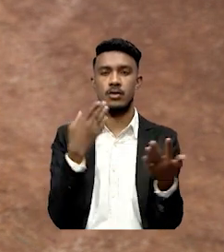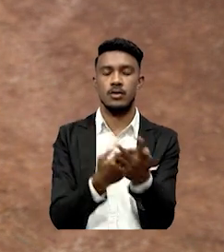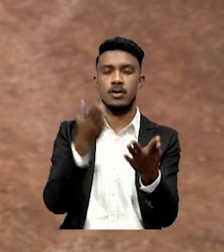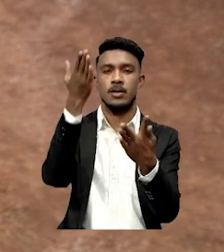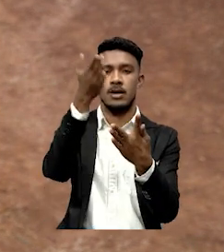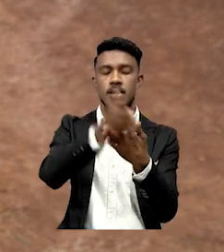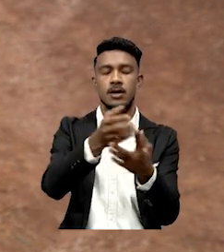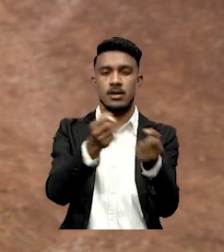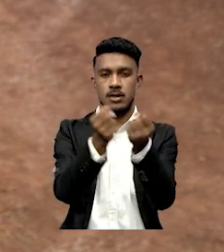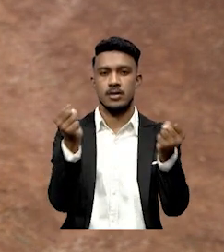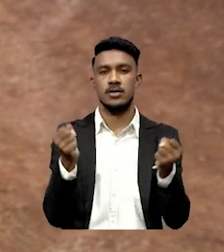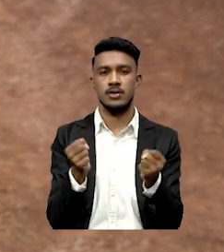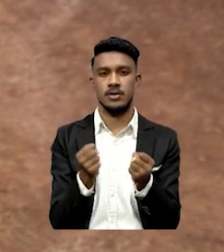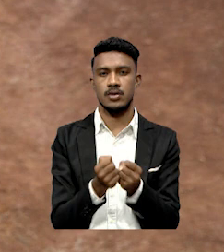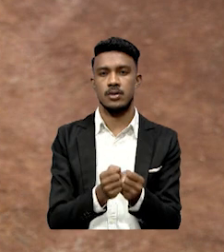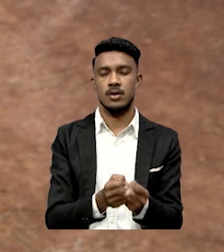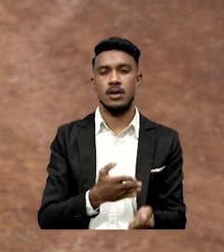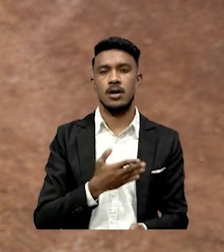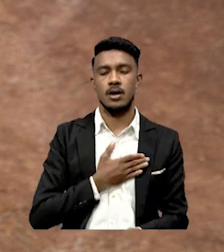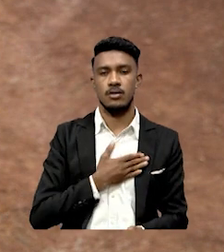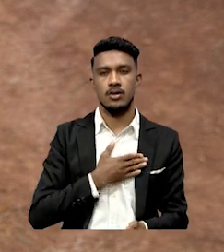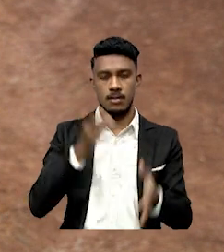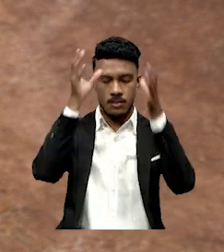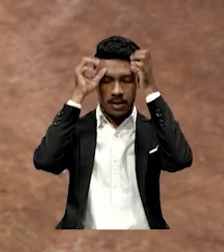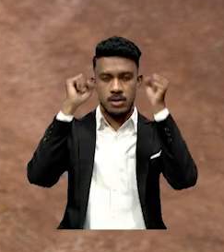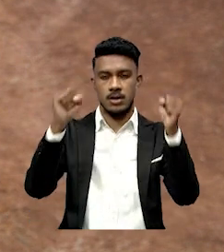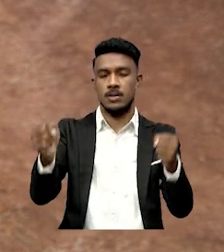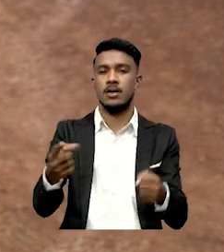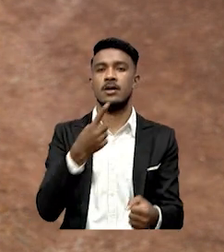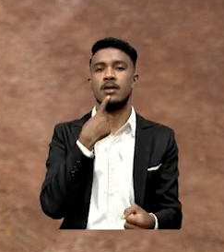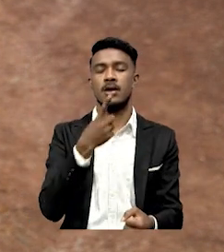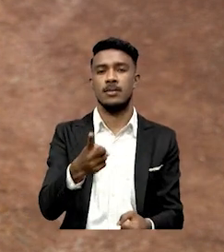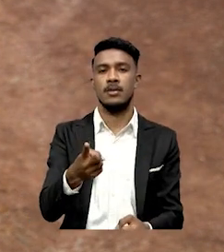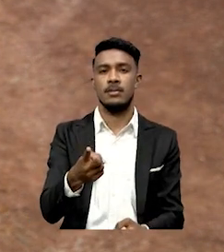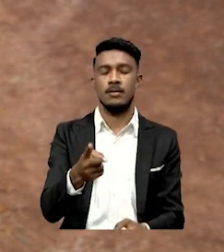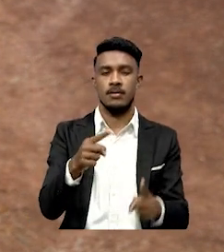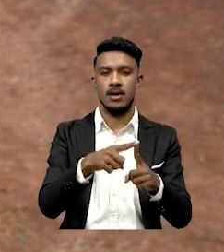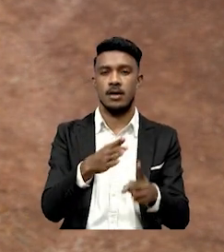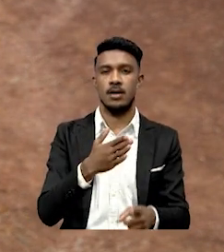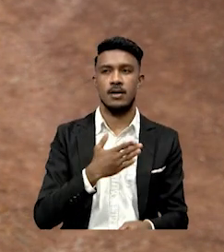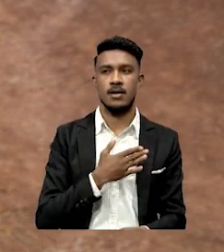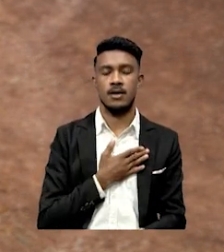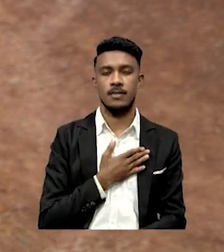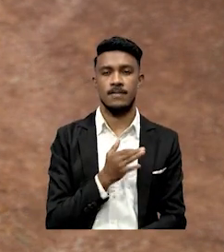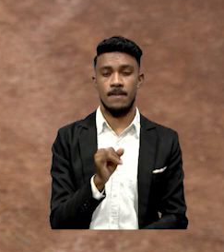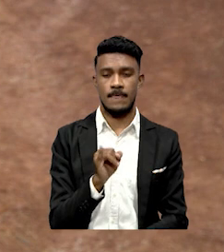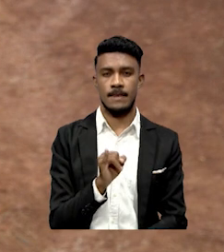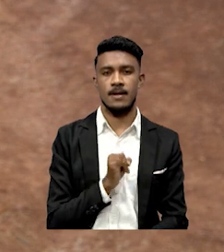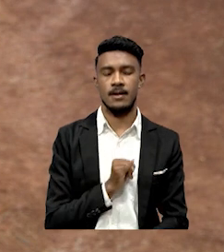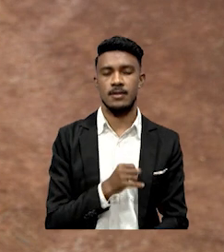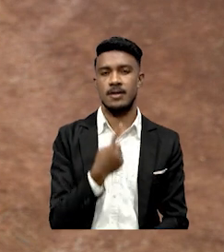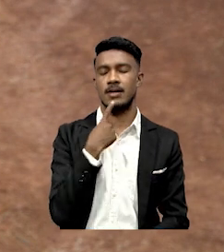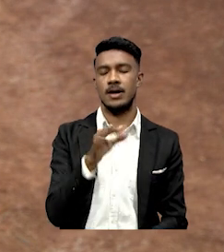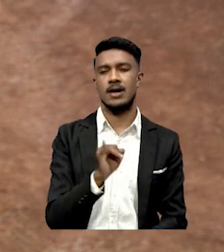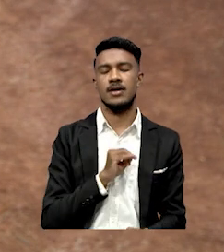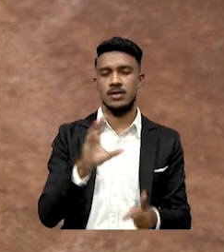suku, hau ne presiden terasik makulia bahau rasik, momen tu ne bahau sef suku ana. Atete,